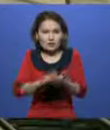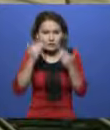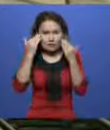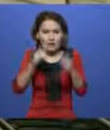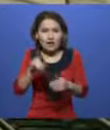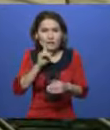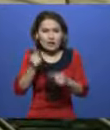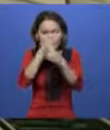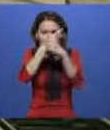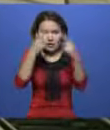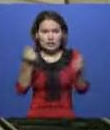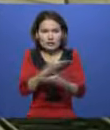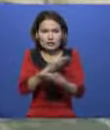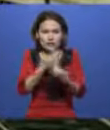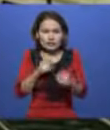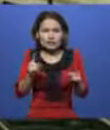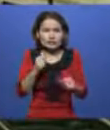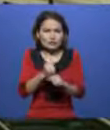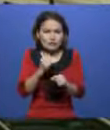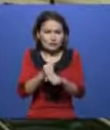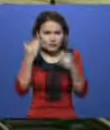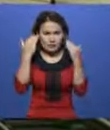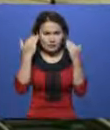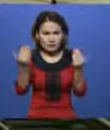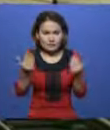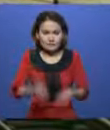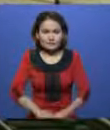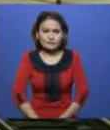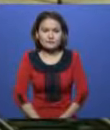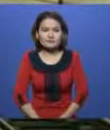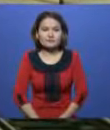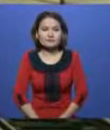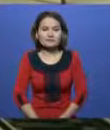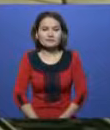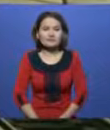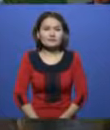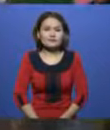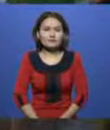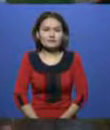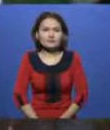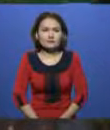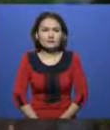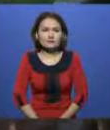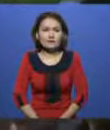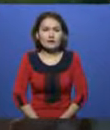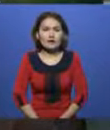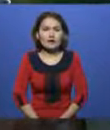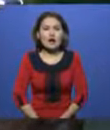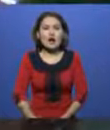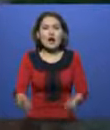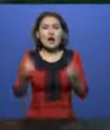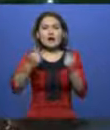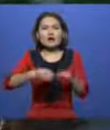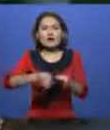ақпарат жоқ. Ешкім ашып айтпайды. Қысқасы, не болып, не қойғанын түсінсен бұйырмасын. Аймақтағы ірі